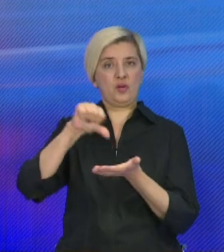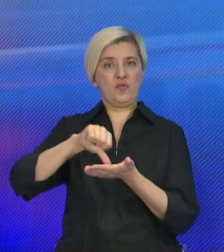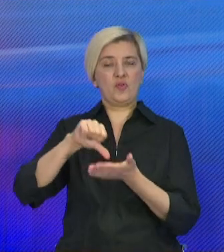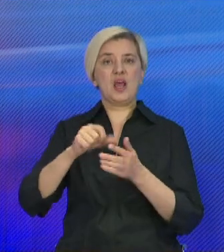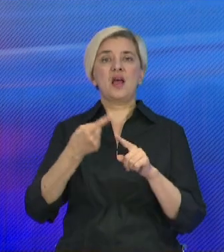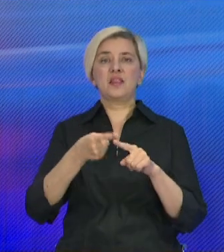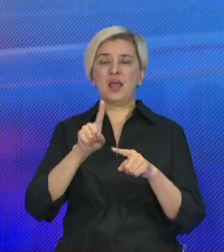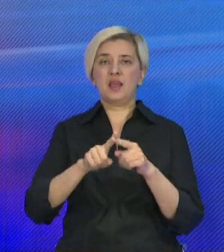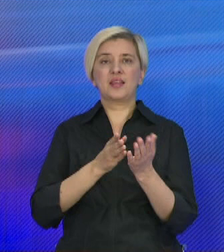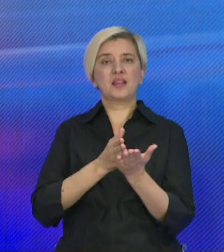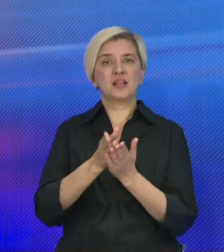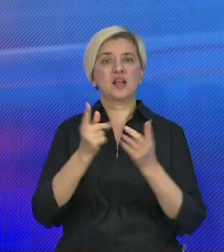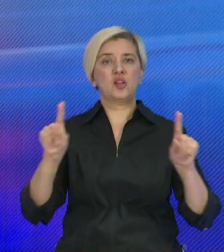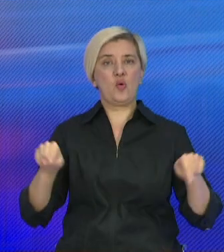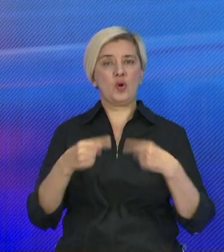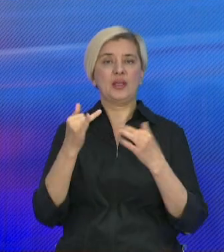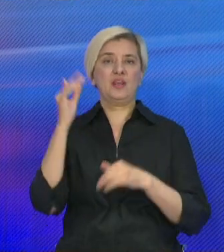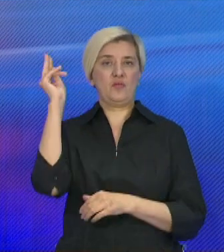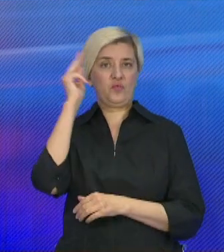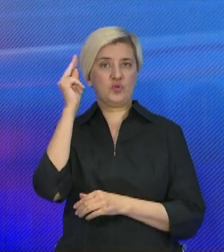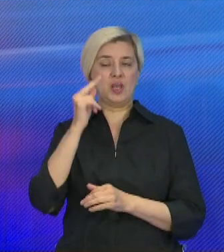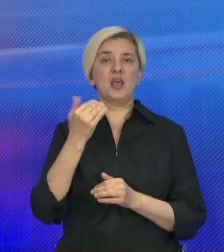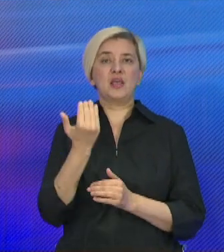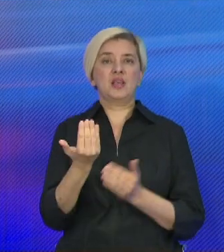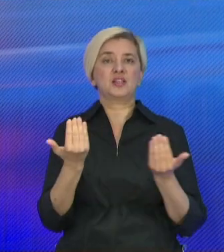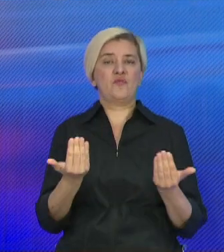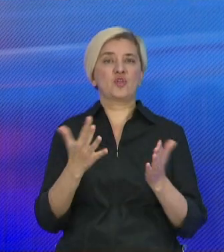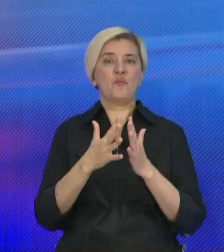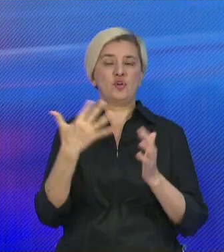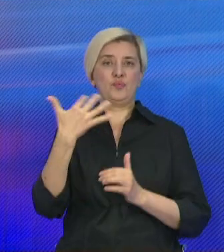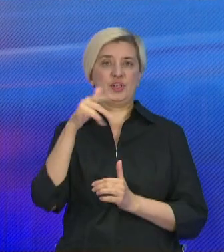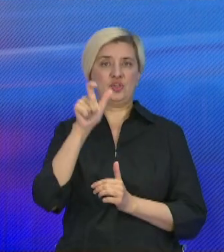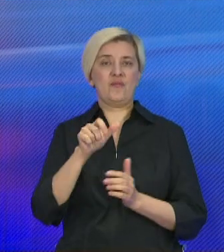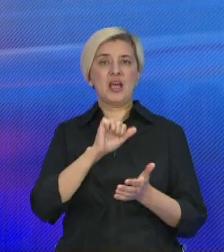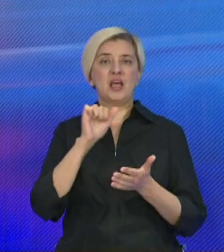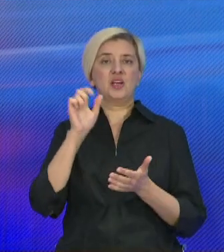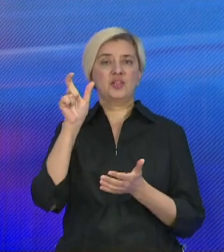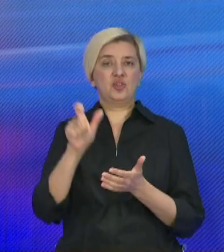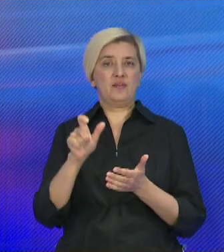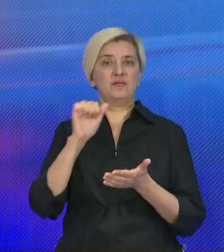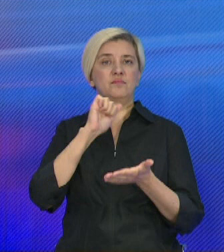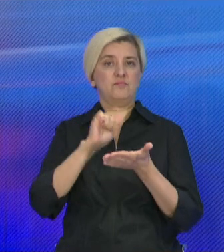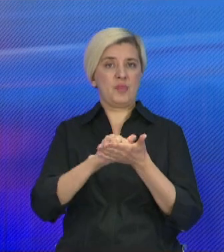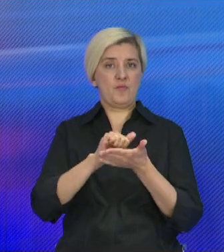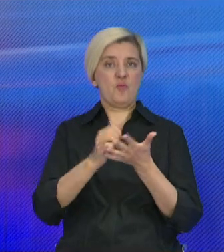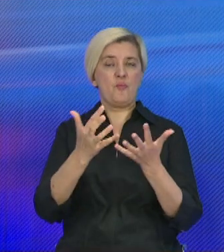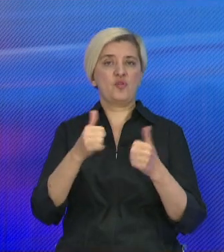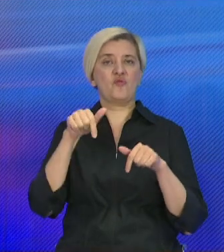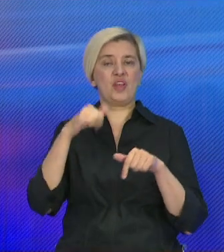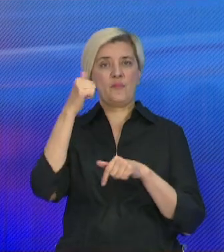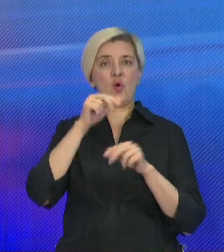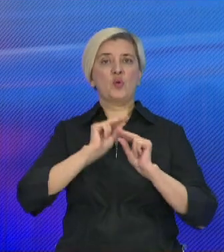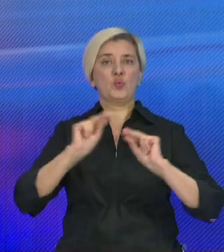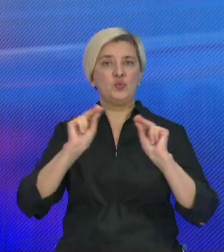и вучни, а их сюлета свыше 50 человек. Сергей диплом об закончении ВНО отримал в этом году. И он наставник химии